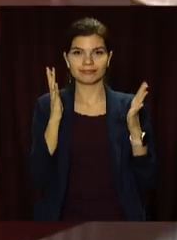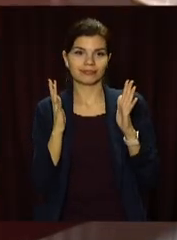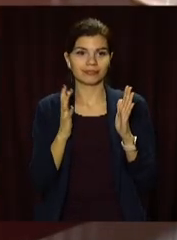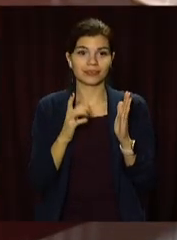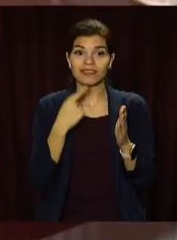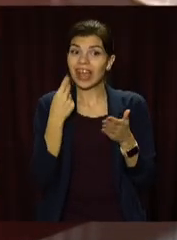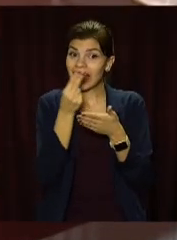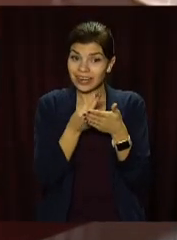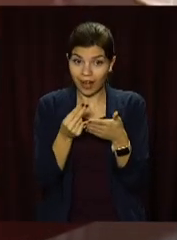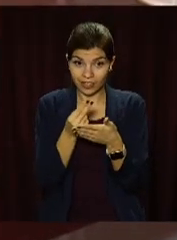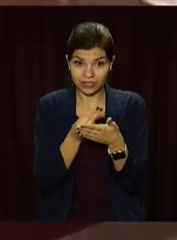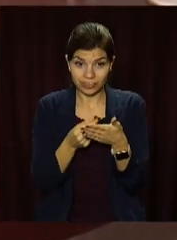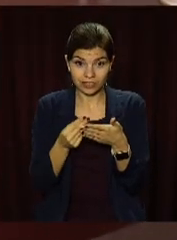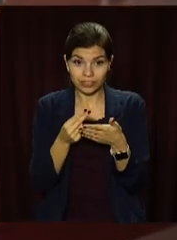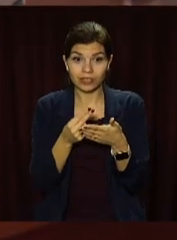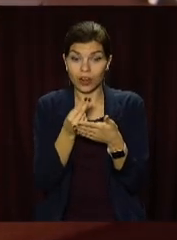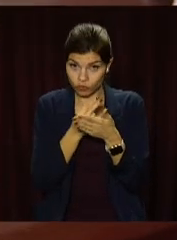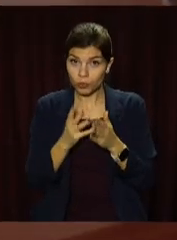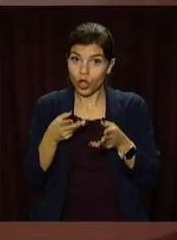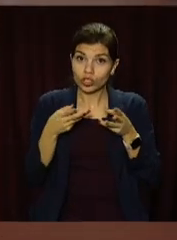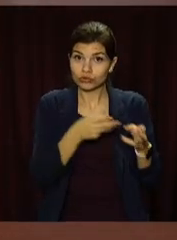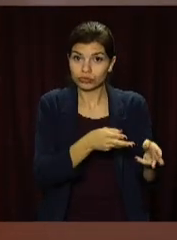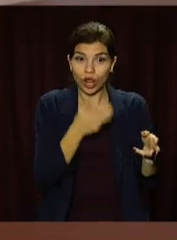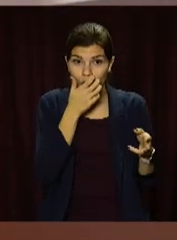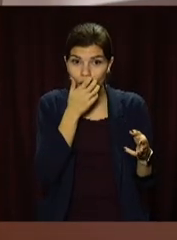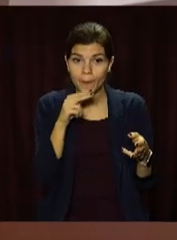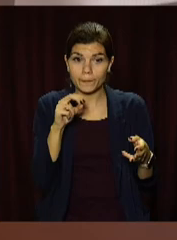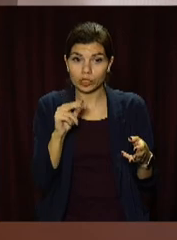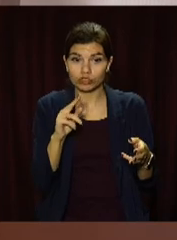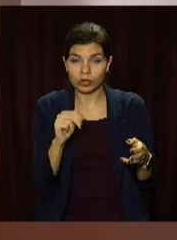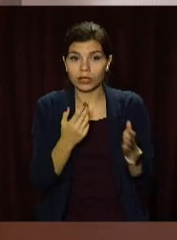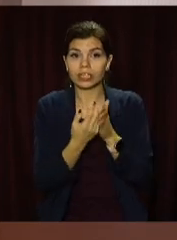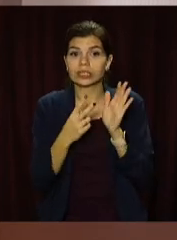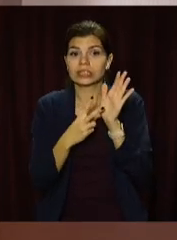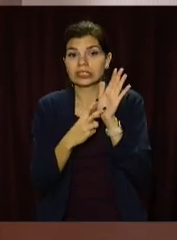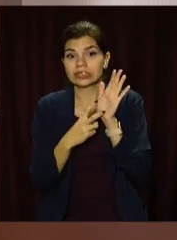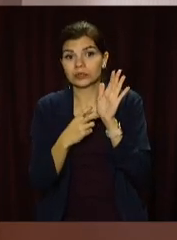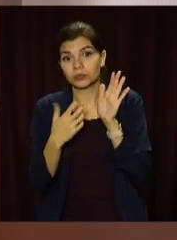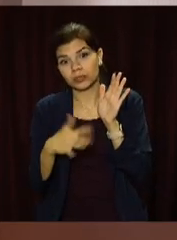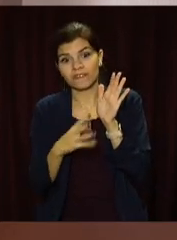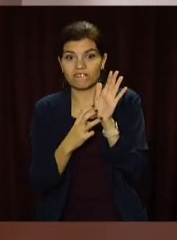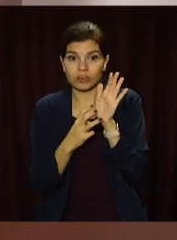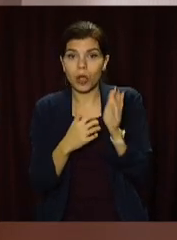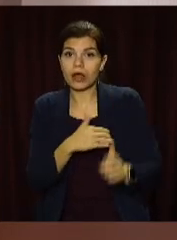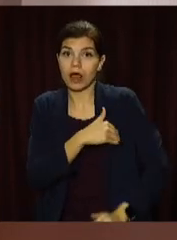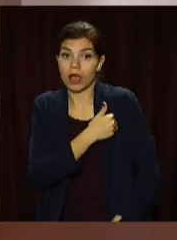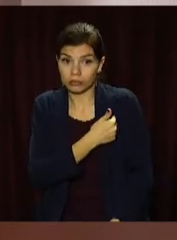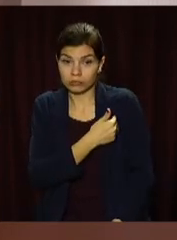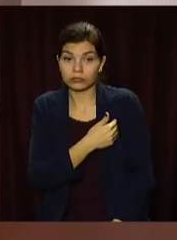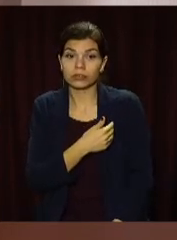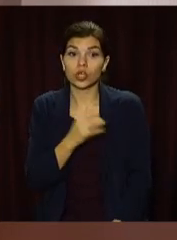слой краски я обжигаю в печке. Каждый обжиг – это 750-800 градусов. И